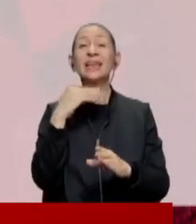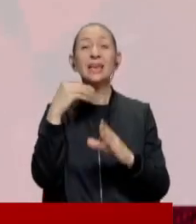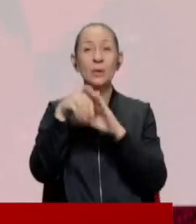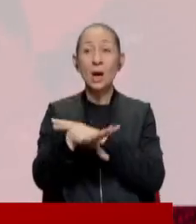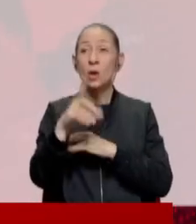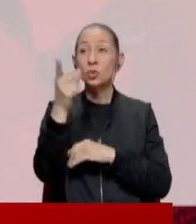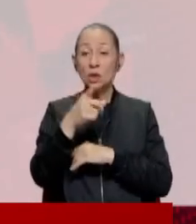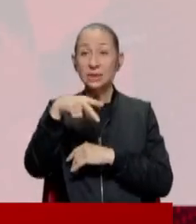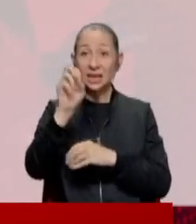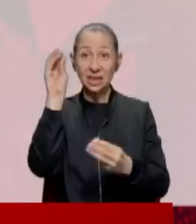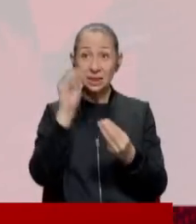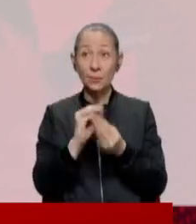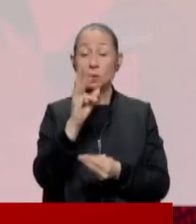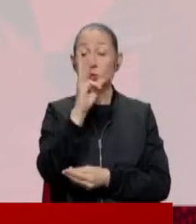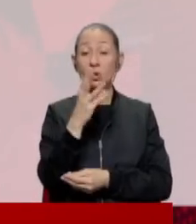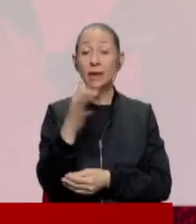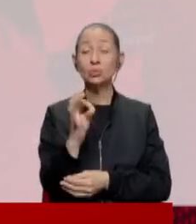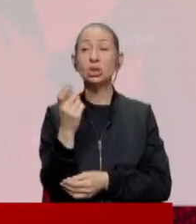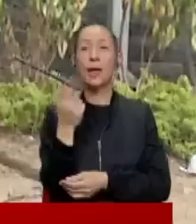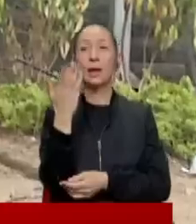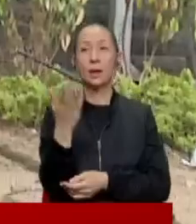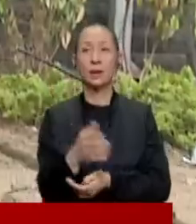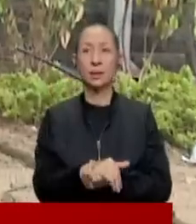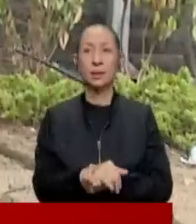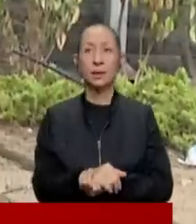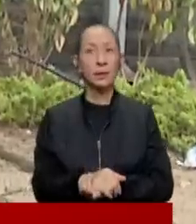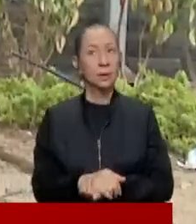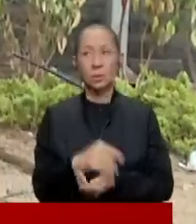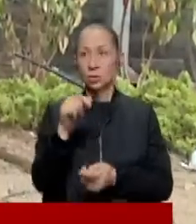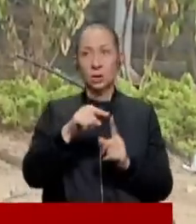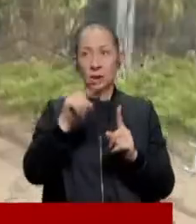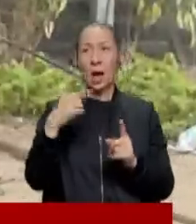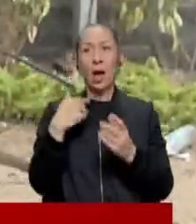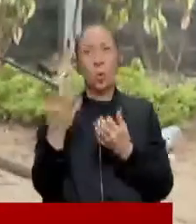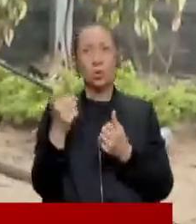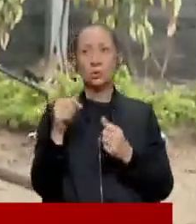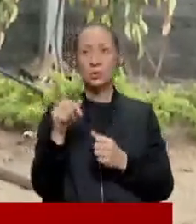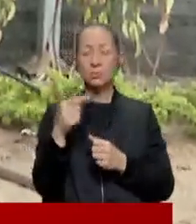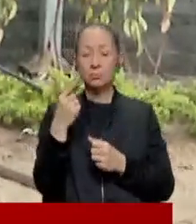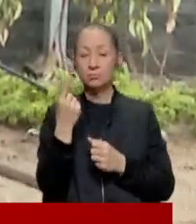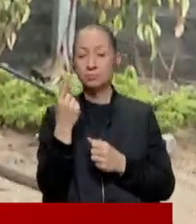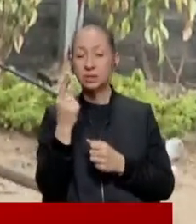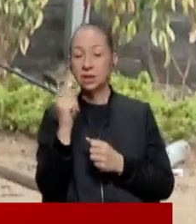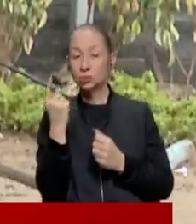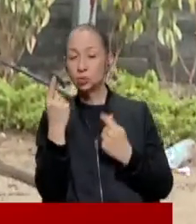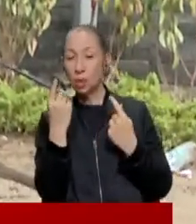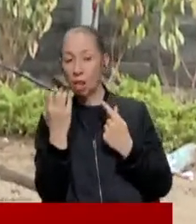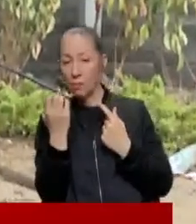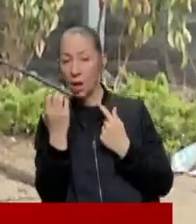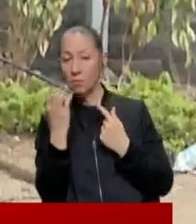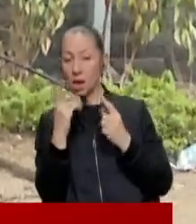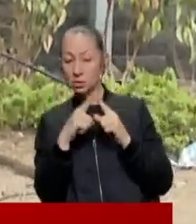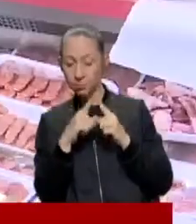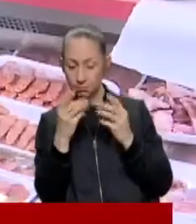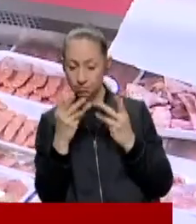%80 zamla artık 360 lira Vallahi şimdiye kadar alıyordum şimdi bin kere düşünüyorsun yani